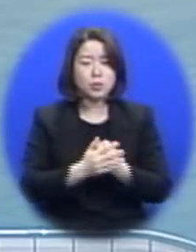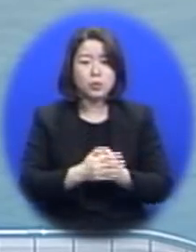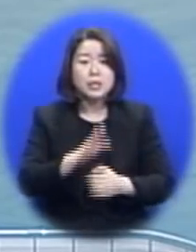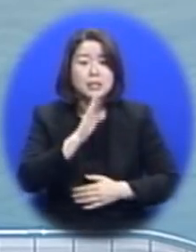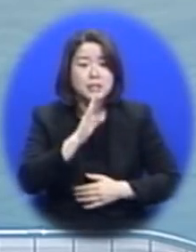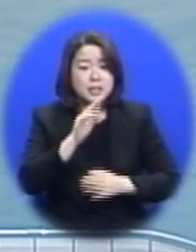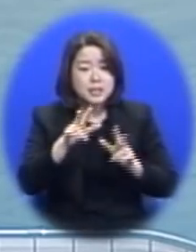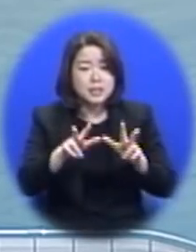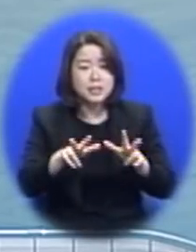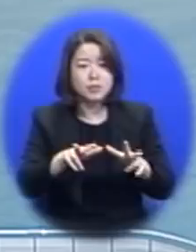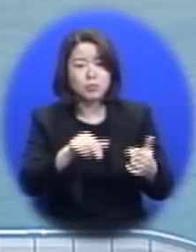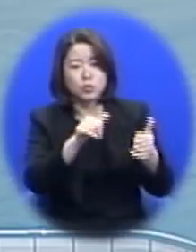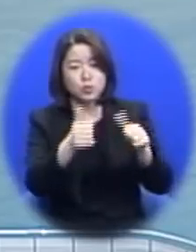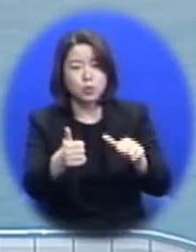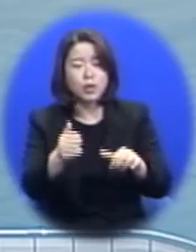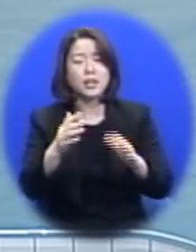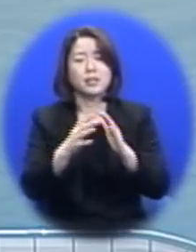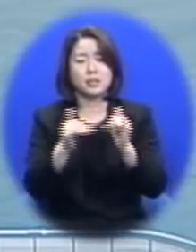거죠.